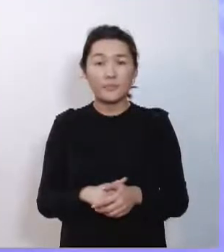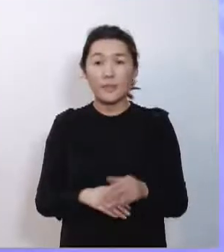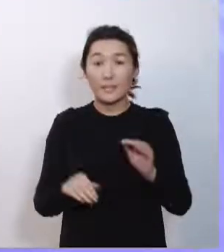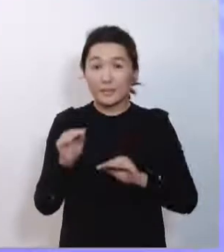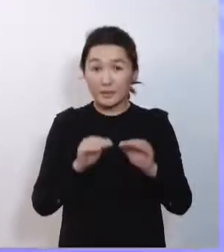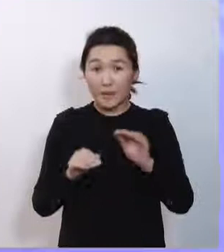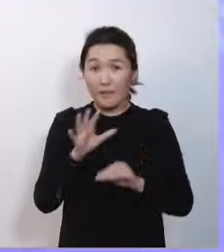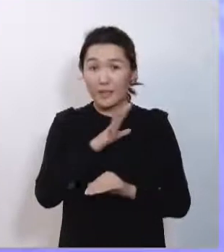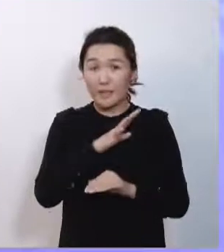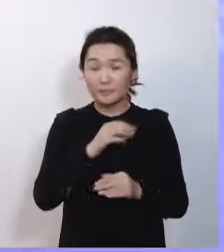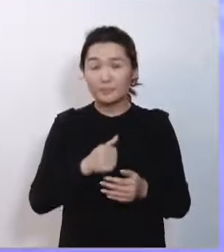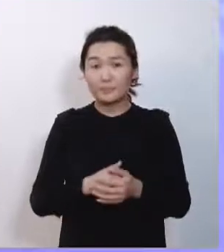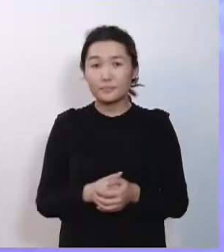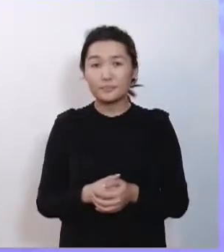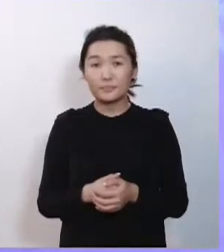Составили?